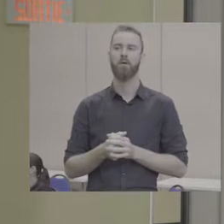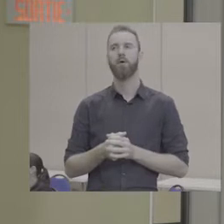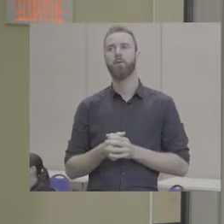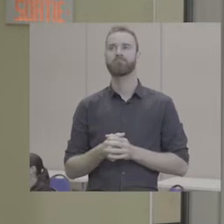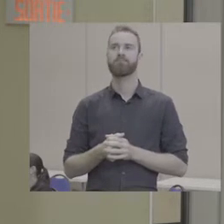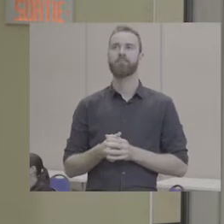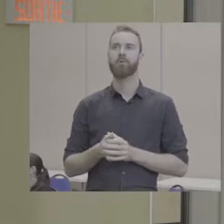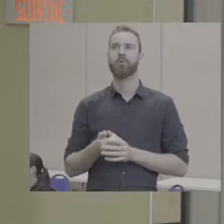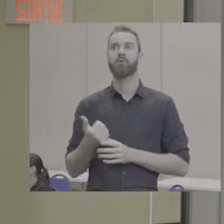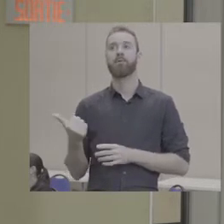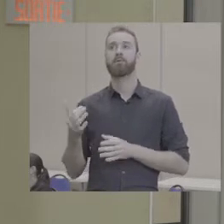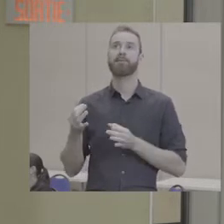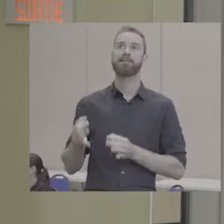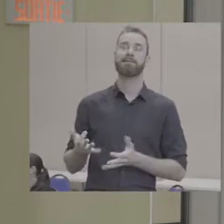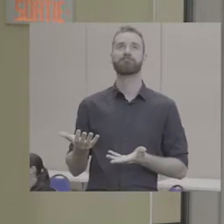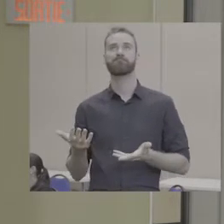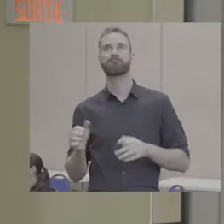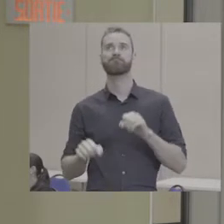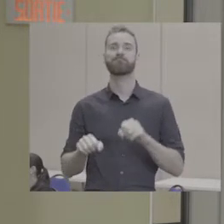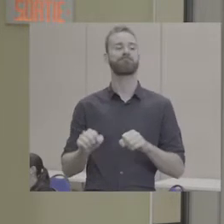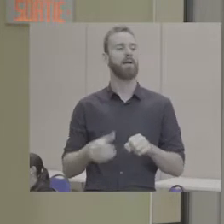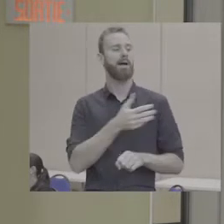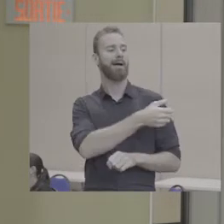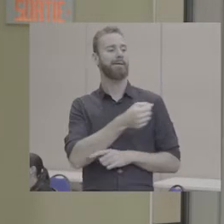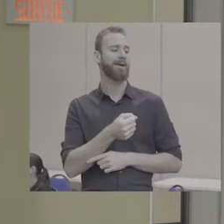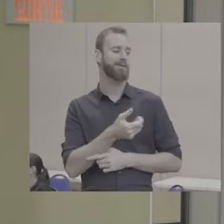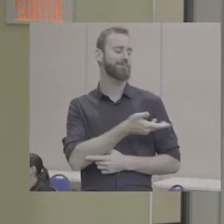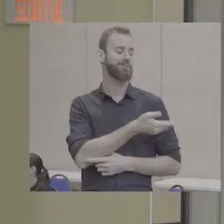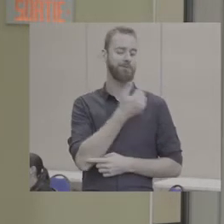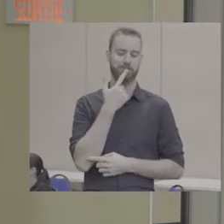décidé d'engager